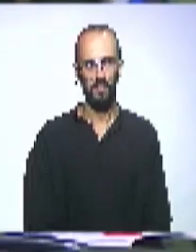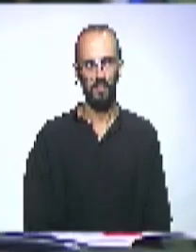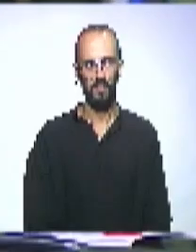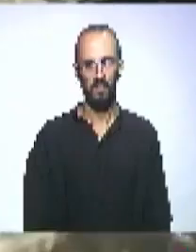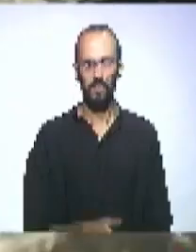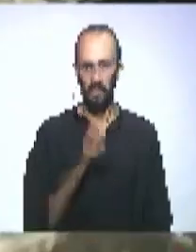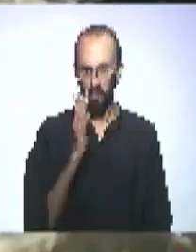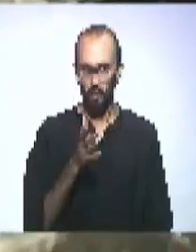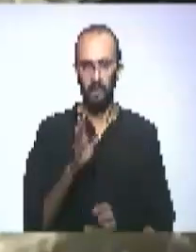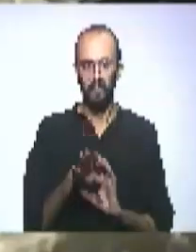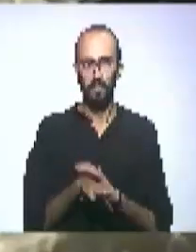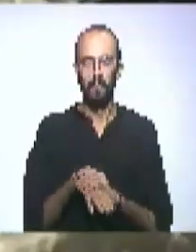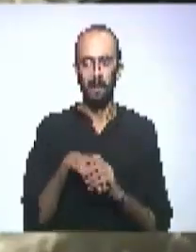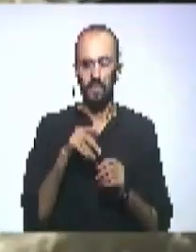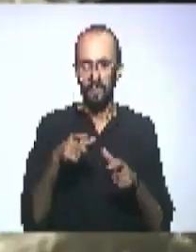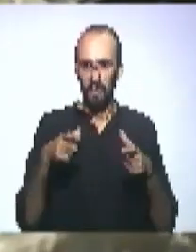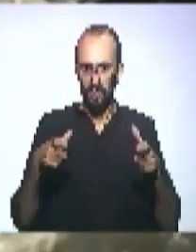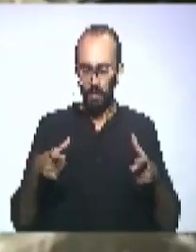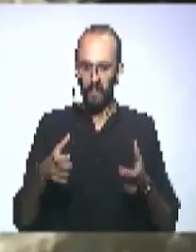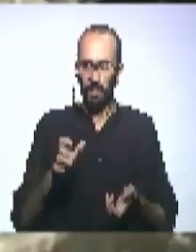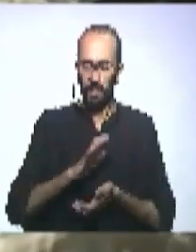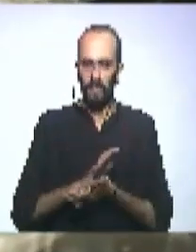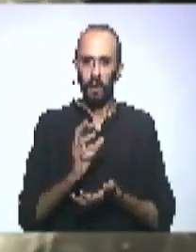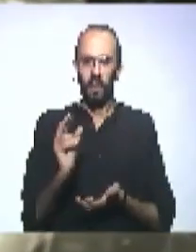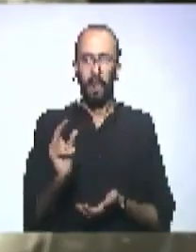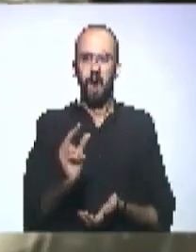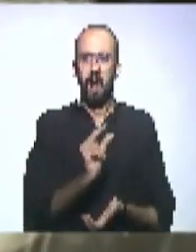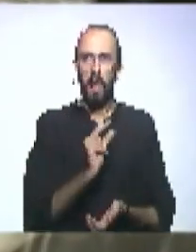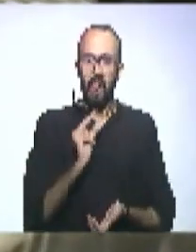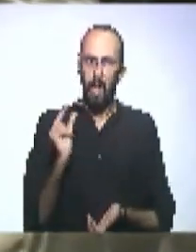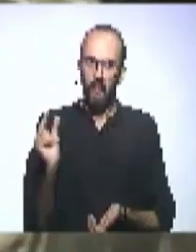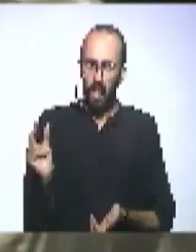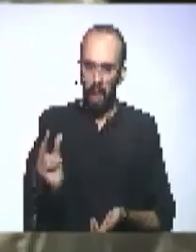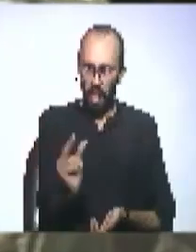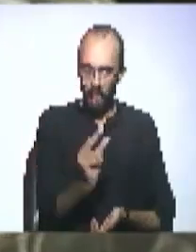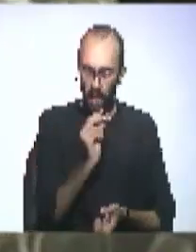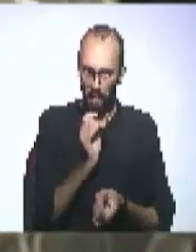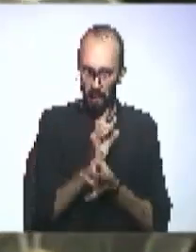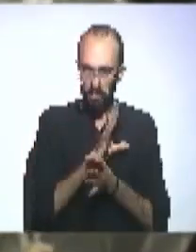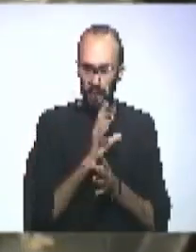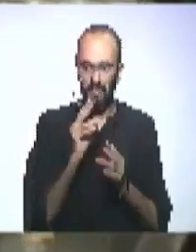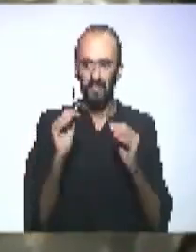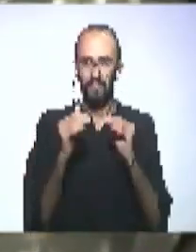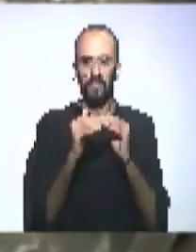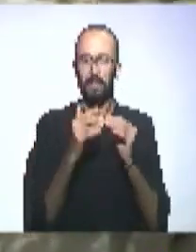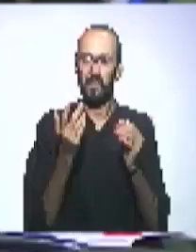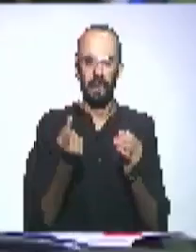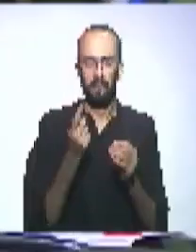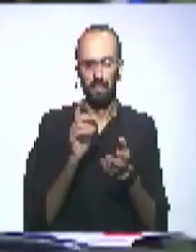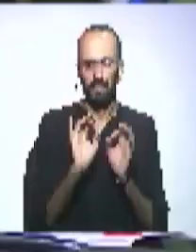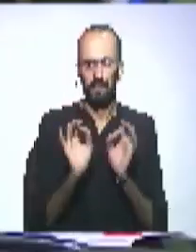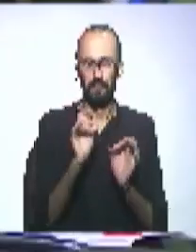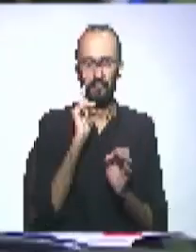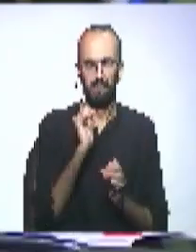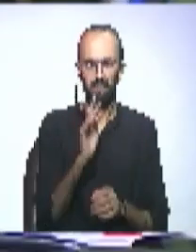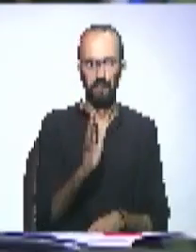احنا ممكن بقى نحط دي في صينيه ونبتدي نكورهم كلهم عشان يبقوا كل الكور قد بعض يعني، بس انا باخدها بالمقاس كده